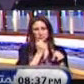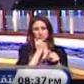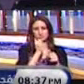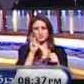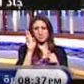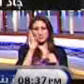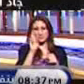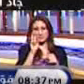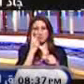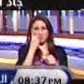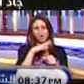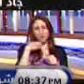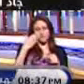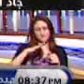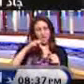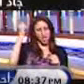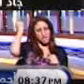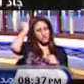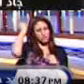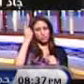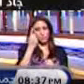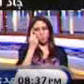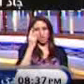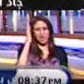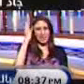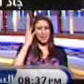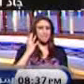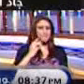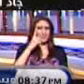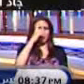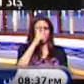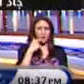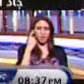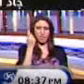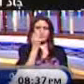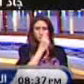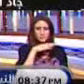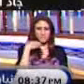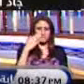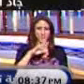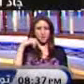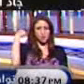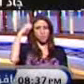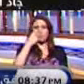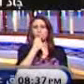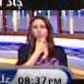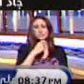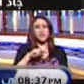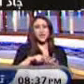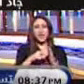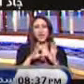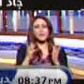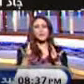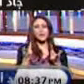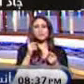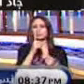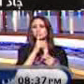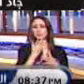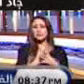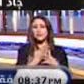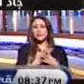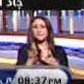مصري توفى وتم تشيع جثمانه النهارده في اسيوط. موقف رئاسه الجمهوريه ايه؟ والبعض بيسال اين رئاسه الجمهوريه، وهو